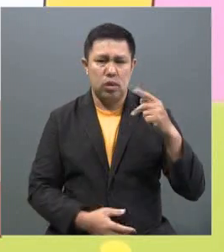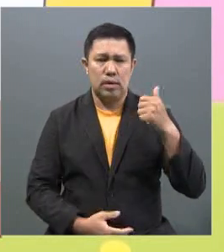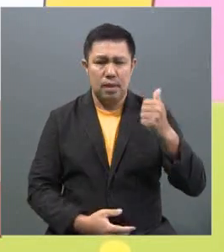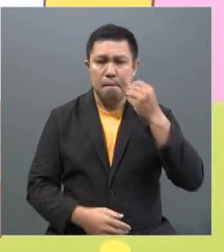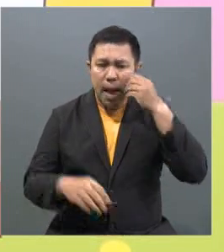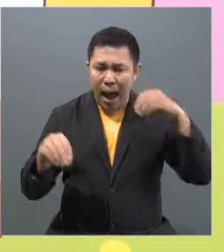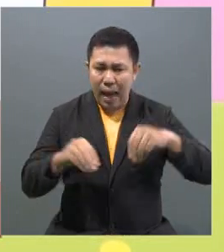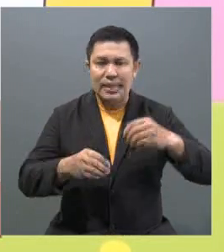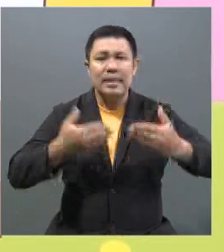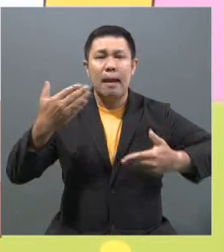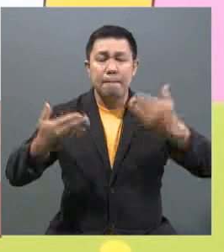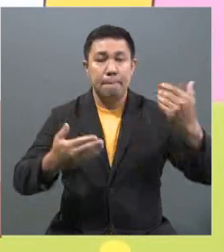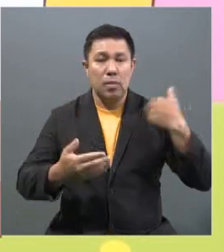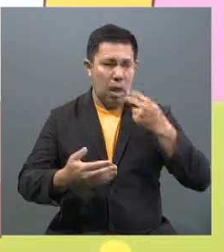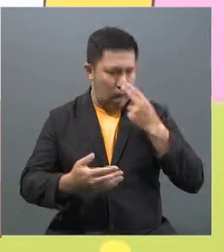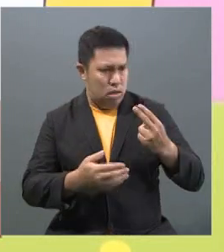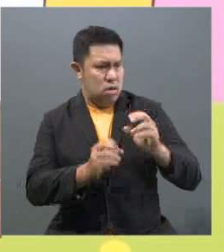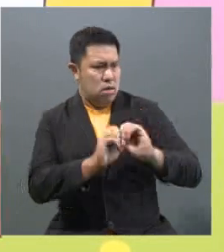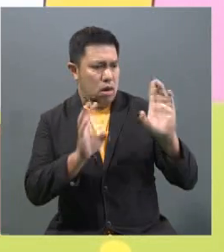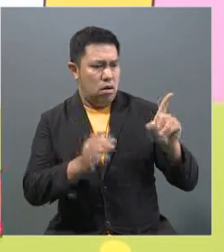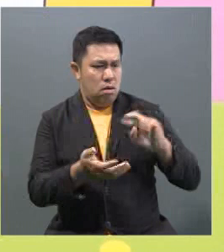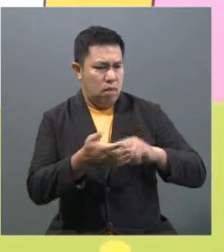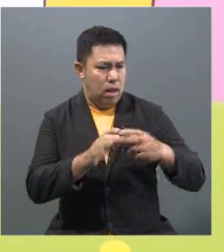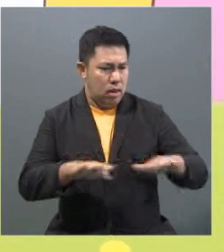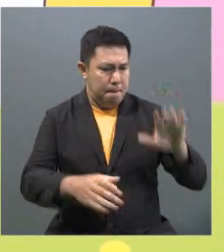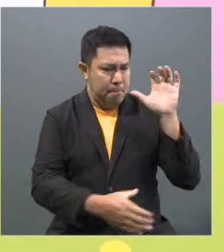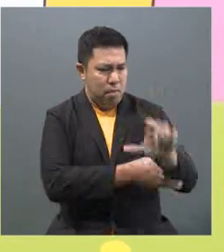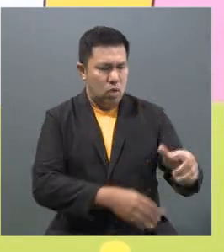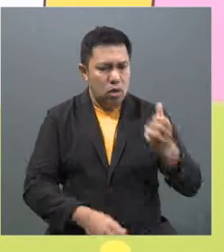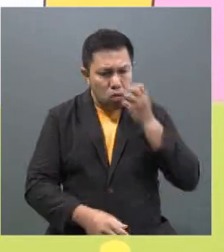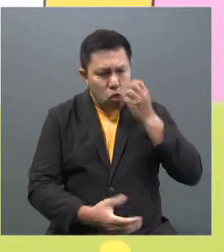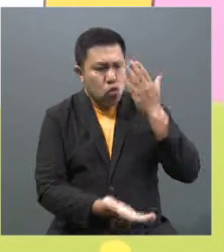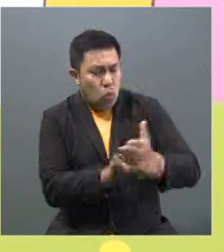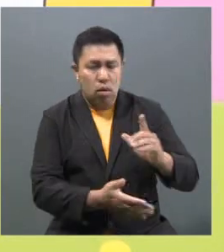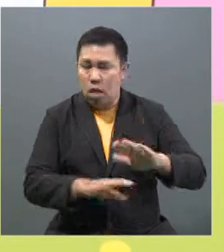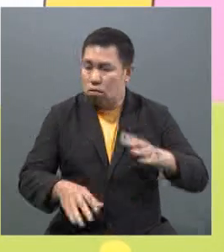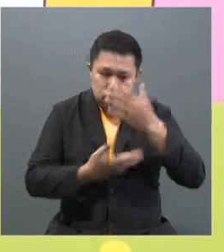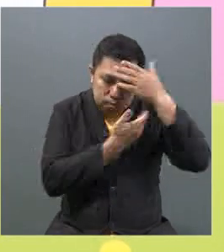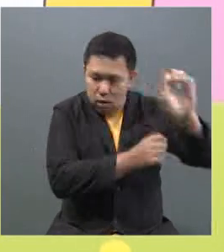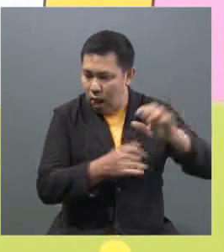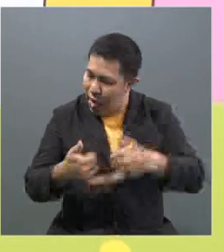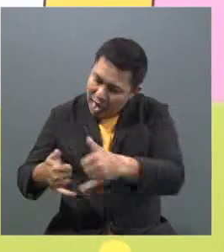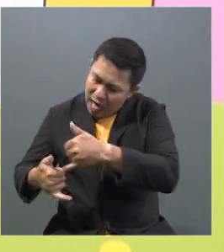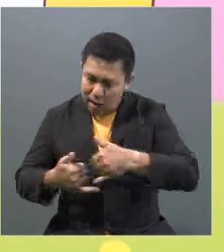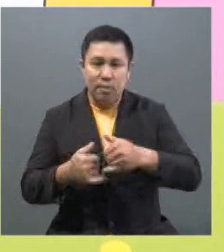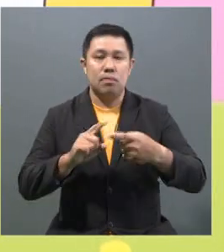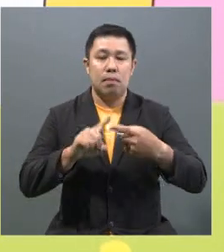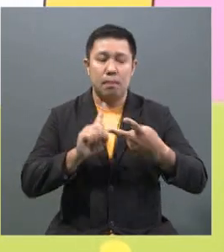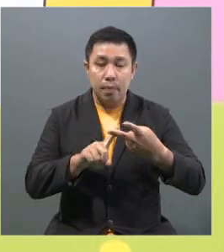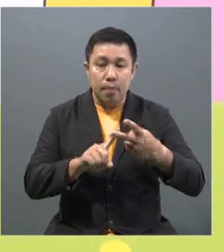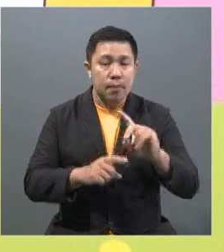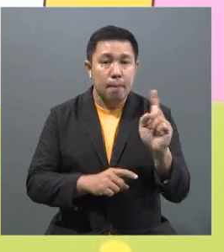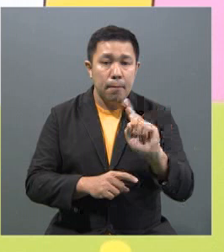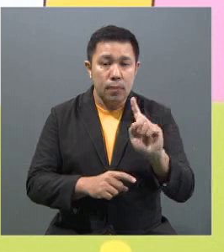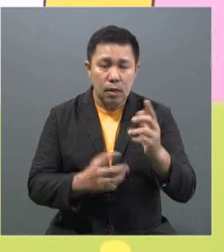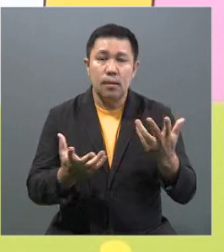ใกล้บ้านเพราะว่าเห็นได้ชัดเจนว่าไม่ต้องบังคับเด็กให้เลิกเล่นมือถือคือเด็กไม่สนเลยนะคะ อันที่สองเป็นเรื่องของ